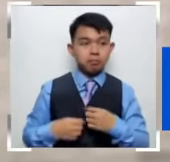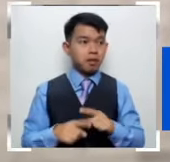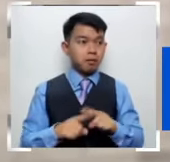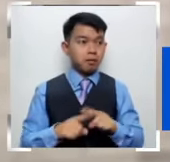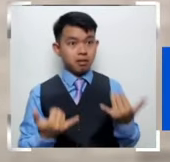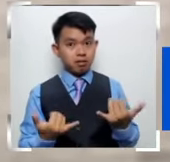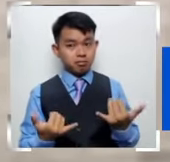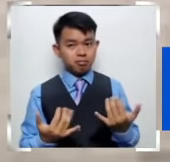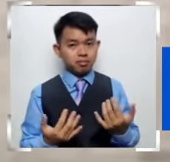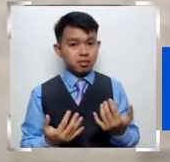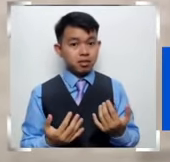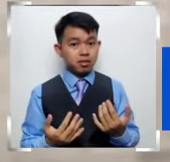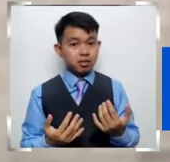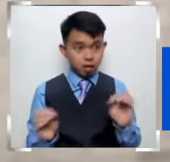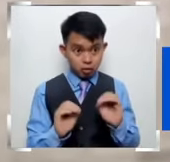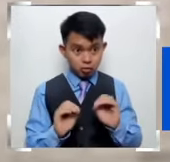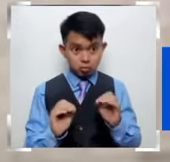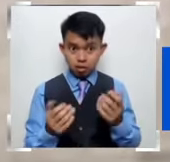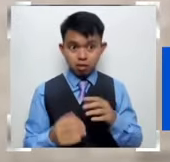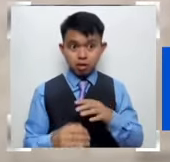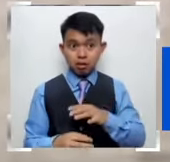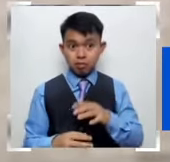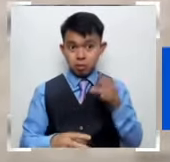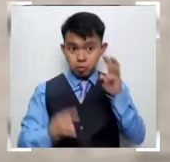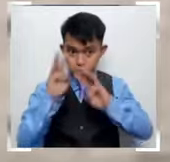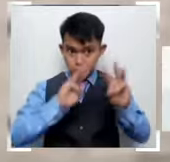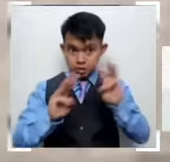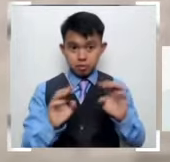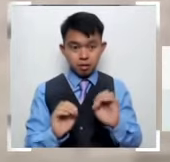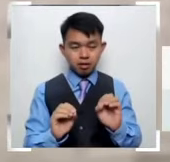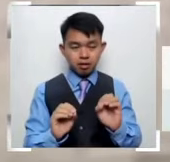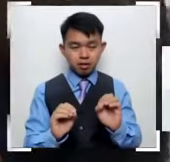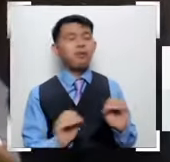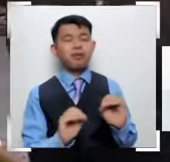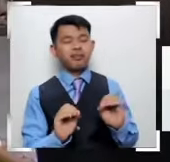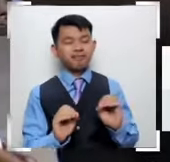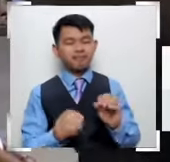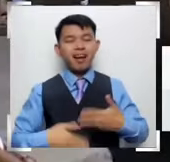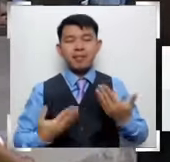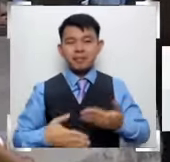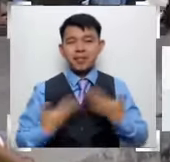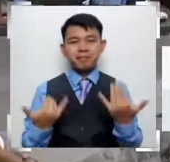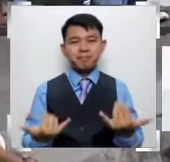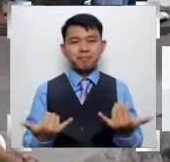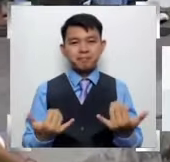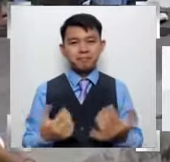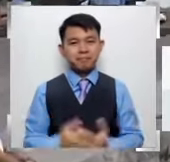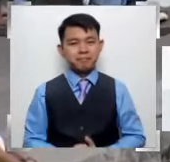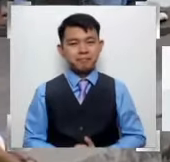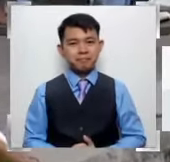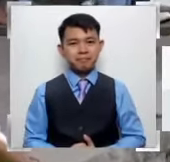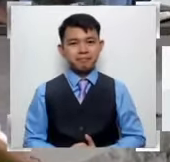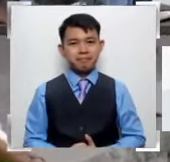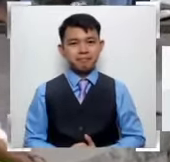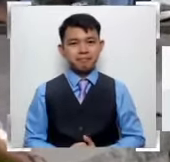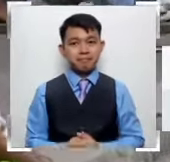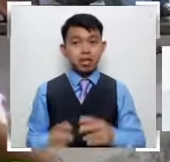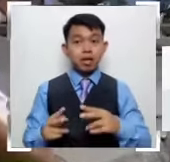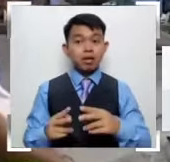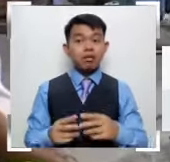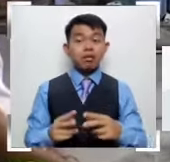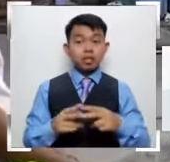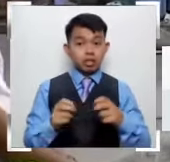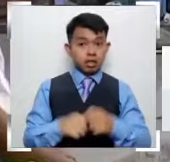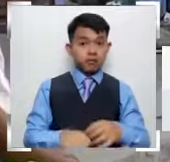agam-agam, wala ka ng takot. Wala na po, sir. Masaya-masaya na po ngayon. Maging mga kinatawa ng international shipping industry, laking pasalamat